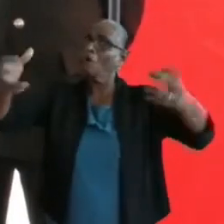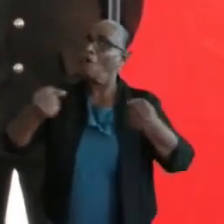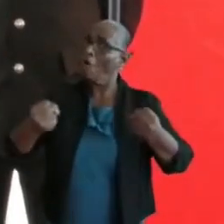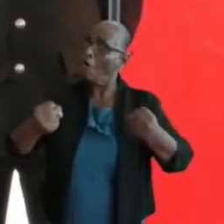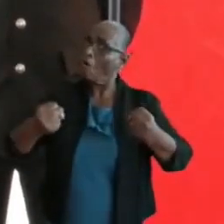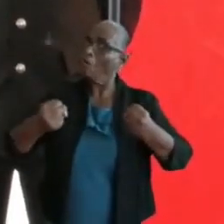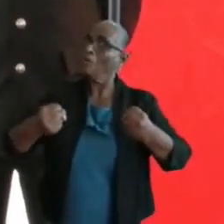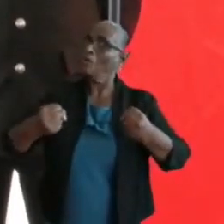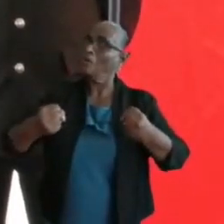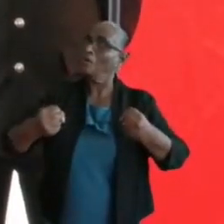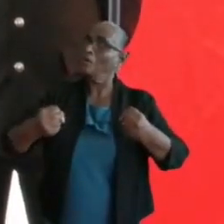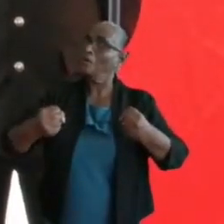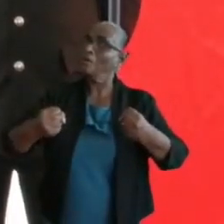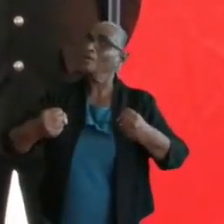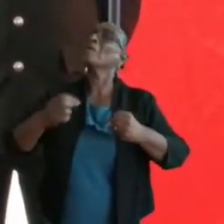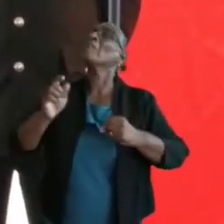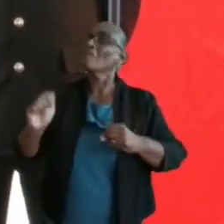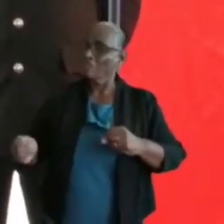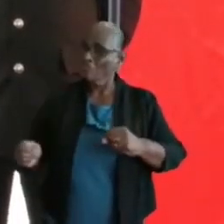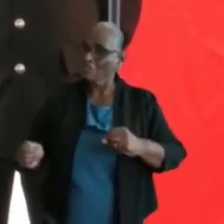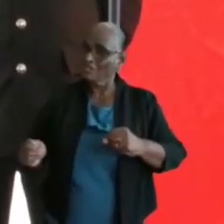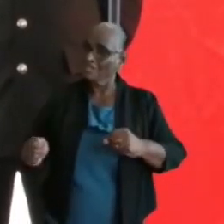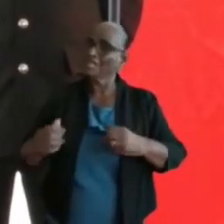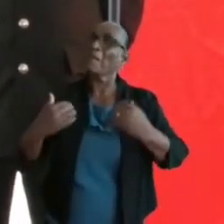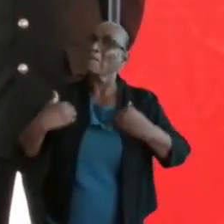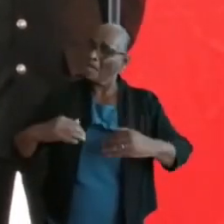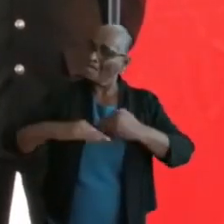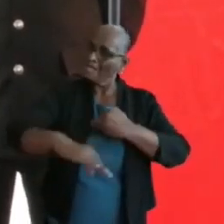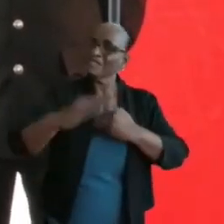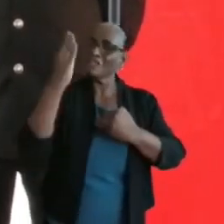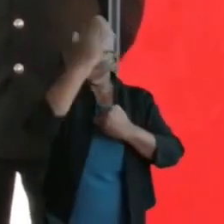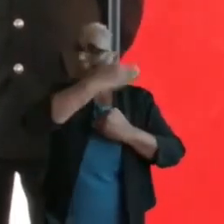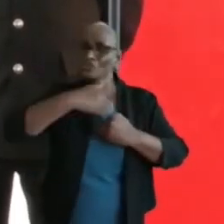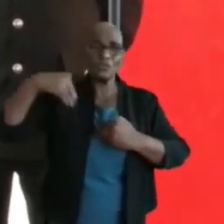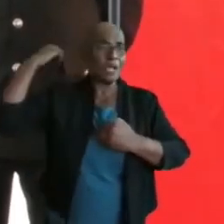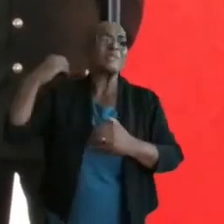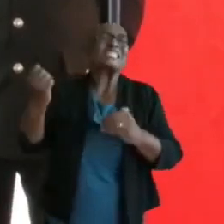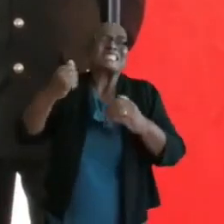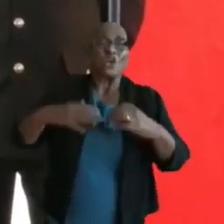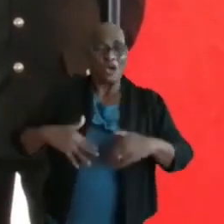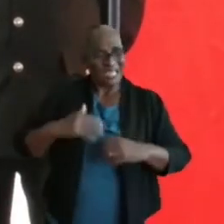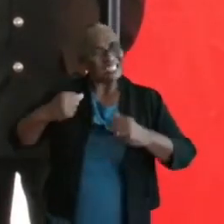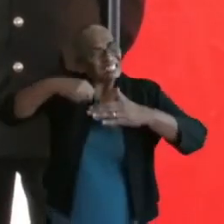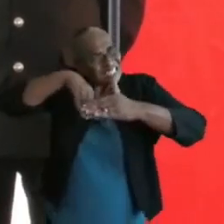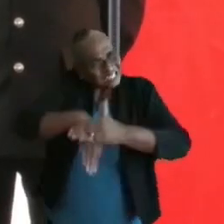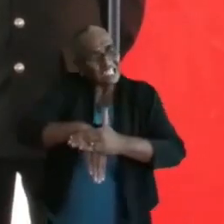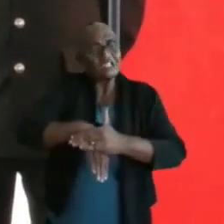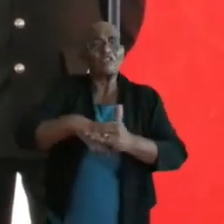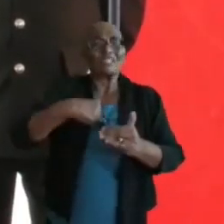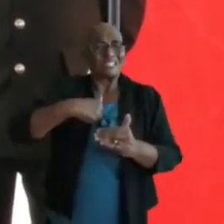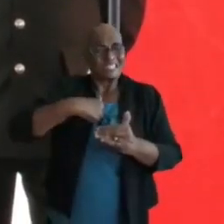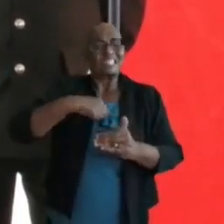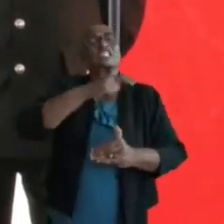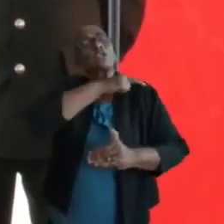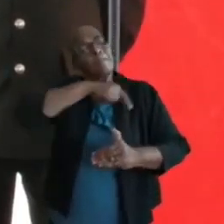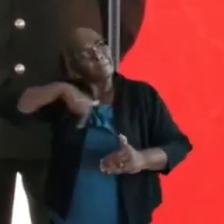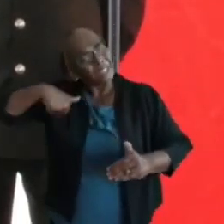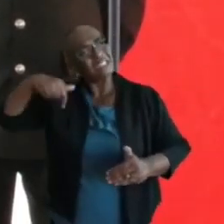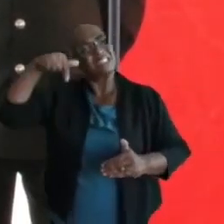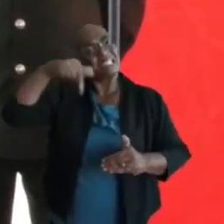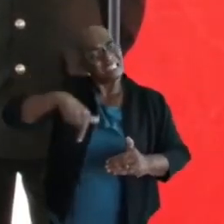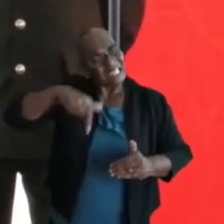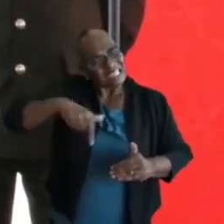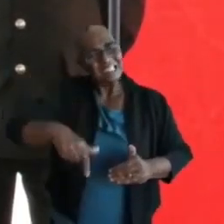hebben. Dat, meneer de voorzitter, landgenoten, is de inzet van deze president en deze